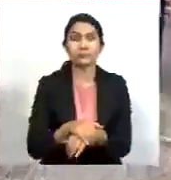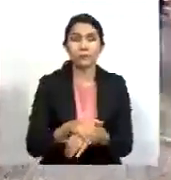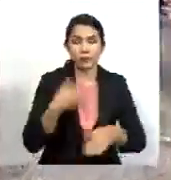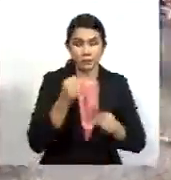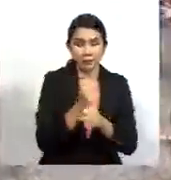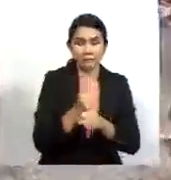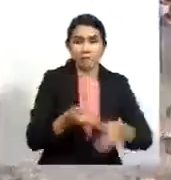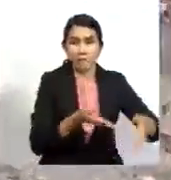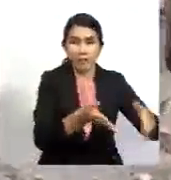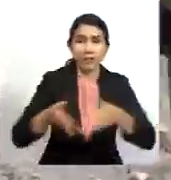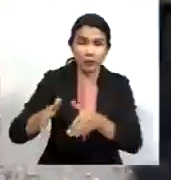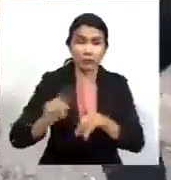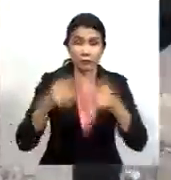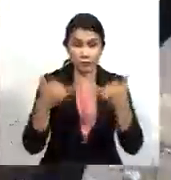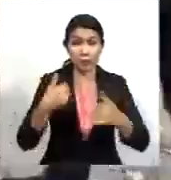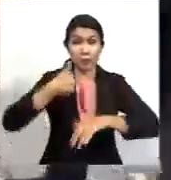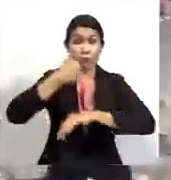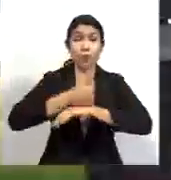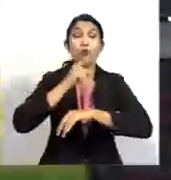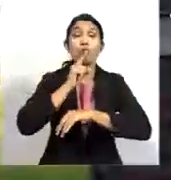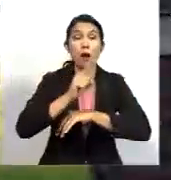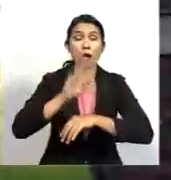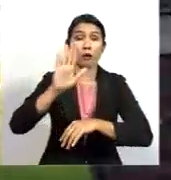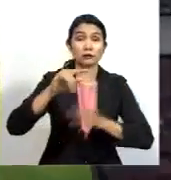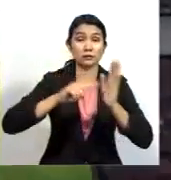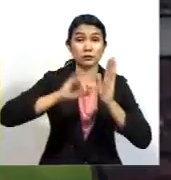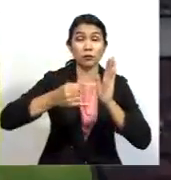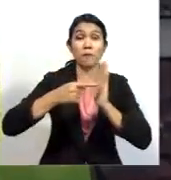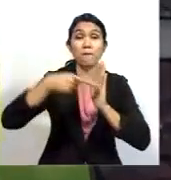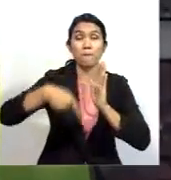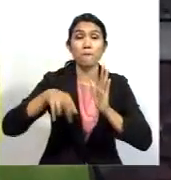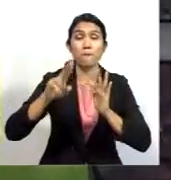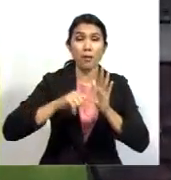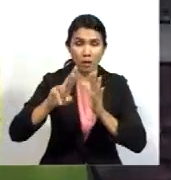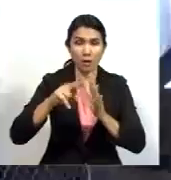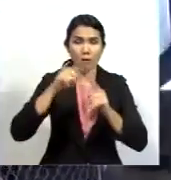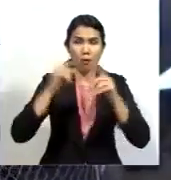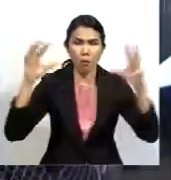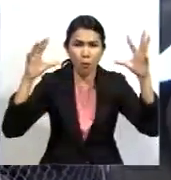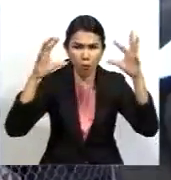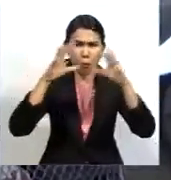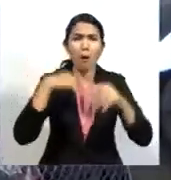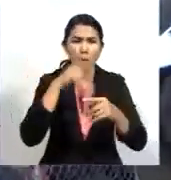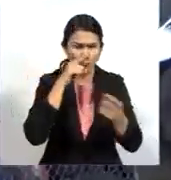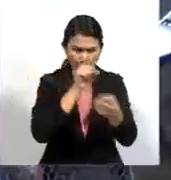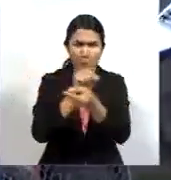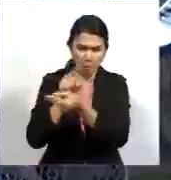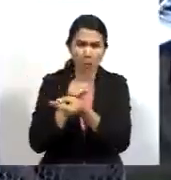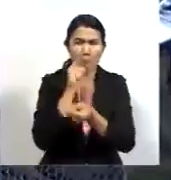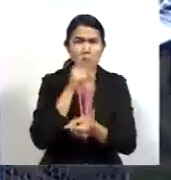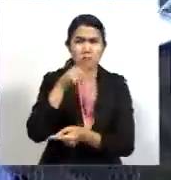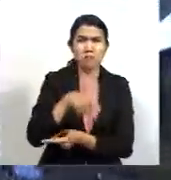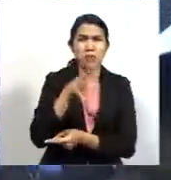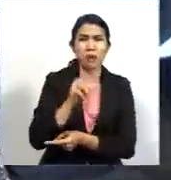างการเปรมปรีชิตานนท์ผู้ว่าราชการจังหวัดแพร่ยอมรับนะครับว่าปัญหาหมอกควันจังหวัดแพร่ยังคงพบค่าฝุ่น PM2.5